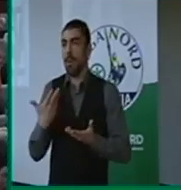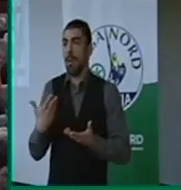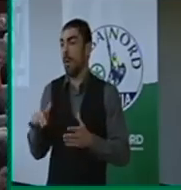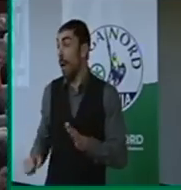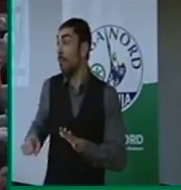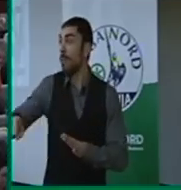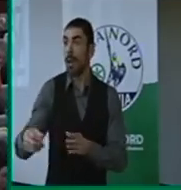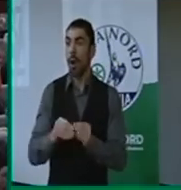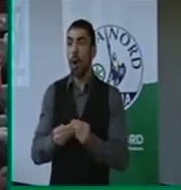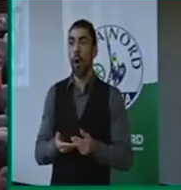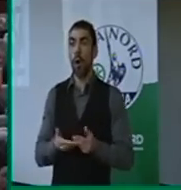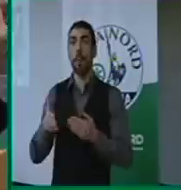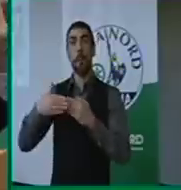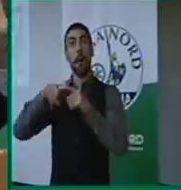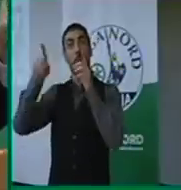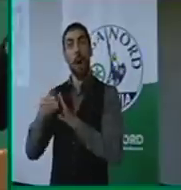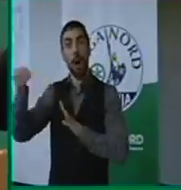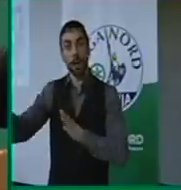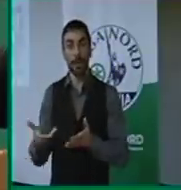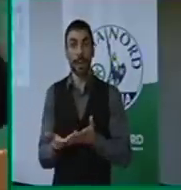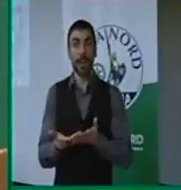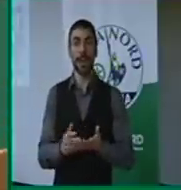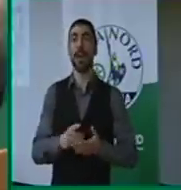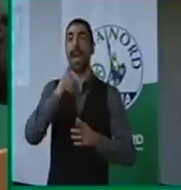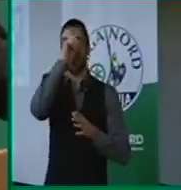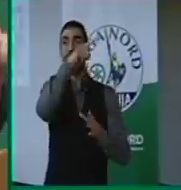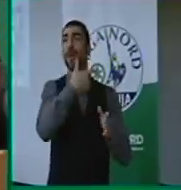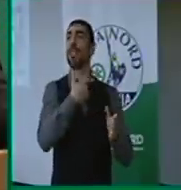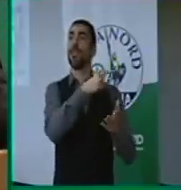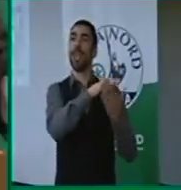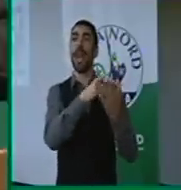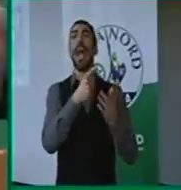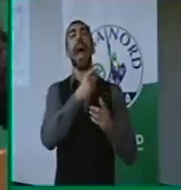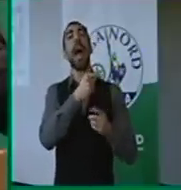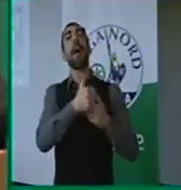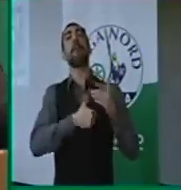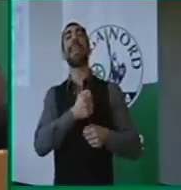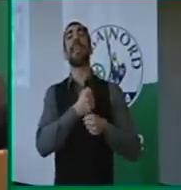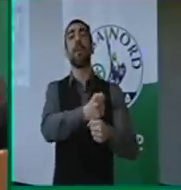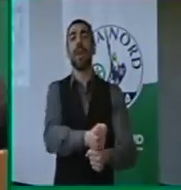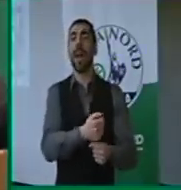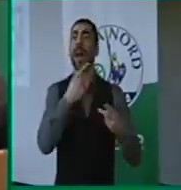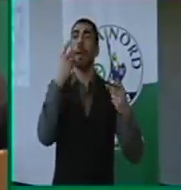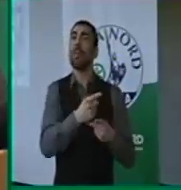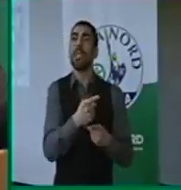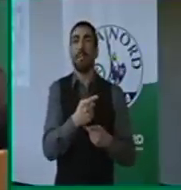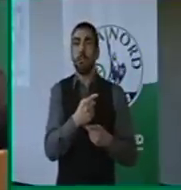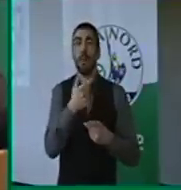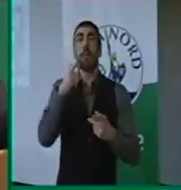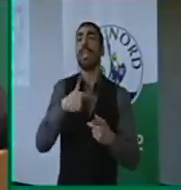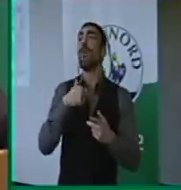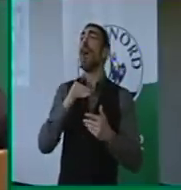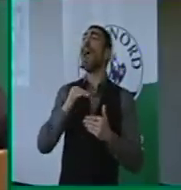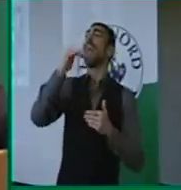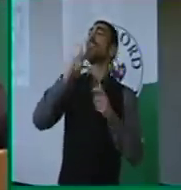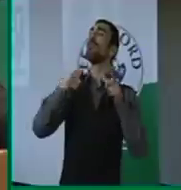che cavolo vogliono e poi dopo nello stesso documento c'è scritto in Germania la patrimoniale non andrà mai fatta perché danneggia la crescita Ah